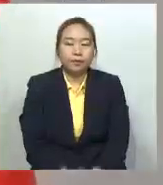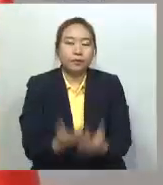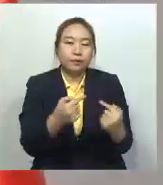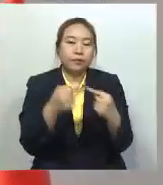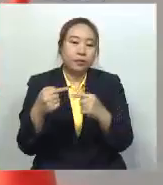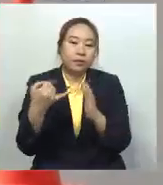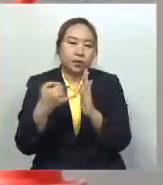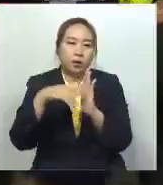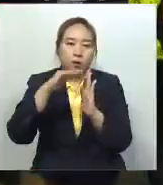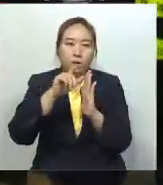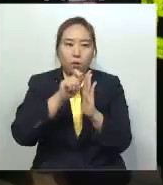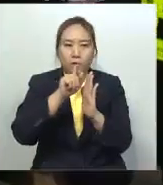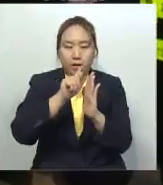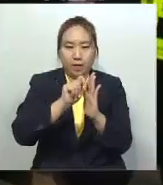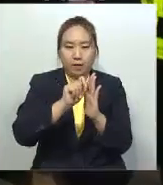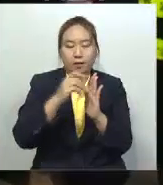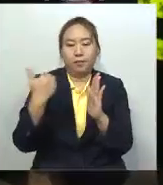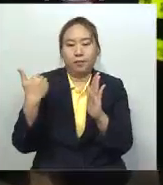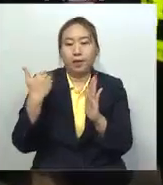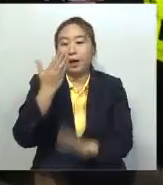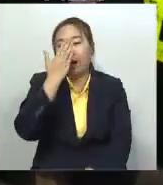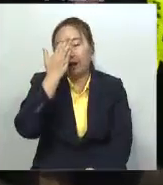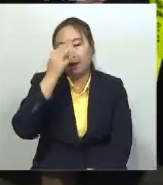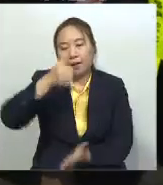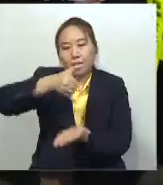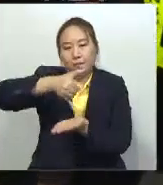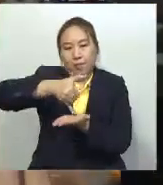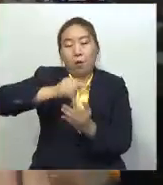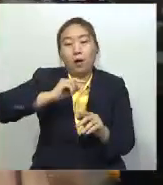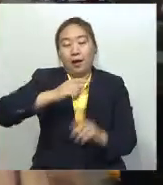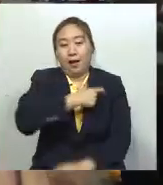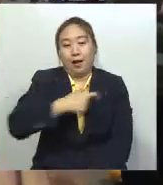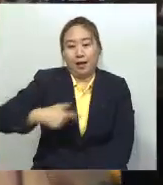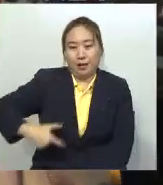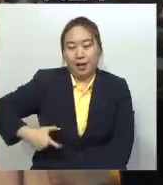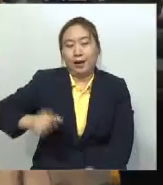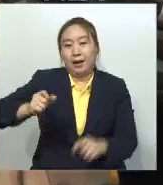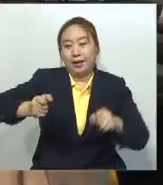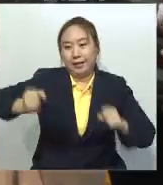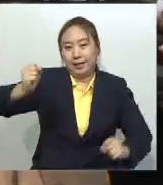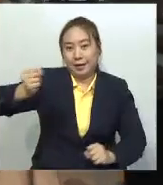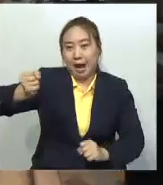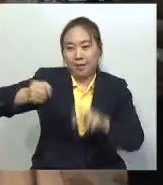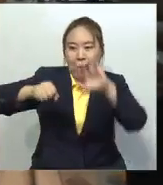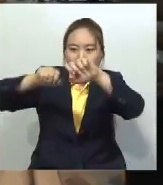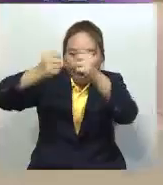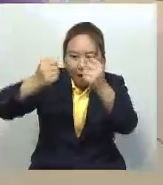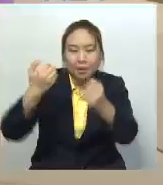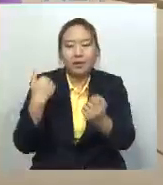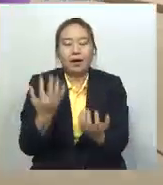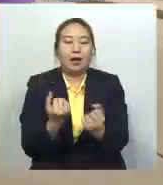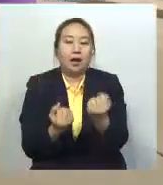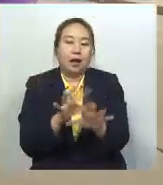ไปต่อกันที่จังหวัดอุตรดิตถ์กันบ้างนะครับที่บริเวณหน้าอนุสาวรีย์พระยาพิชัยดาบหักนะครับมีการปล่อยแถวรณรงค์ลดอุบัติเห